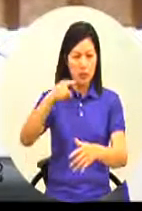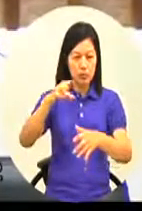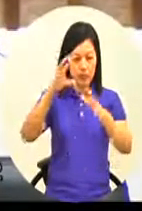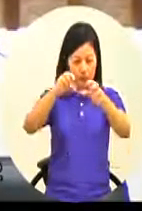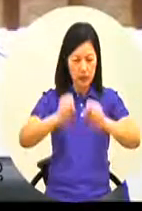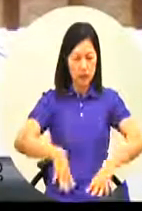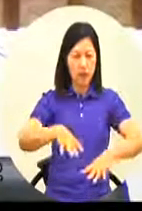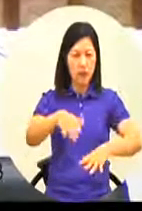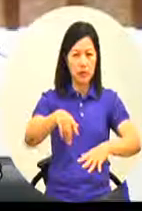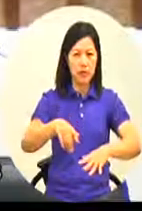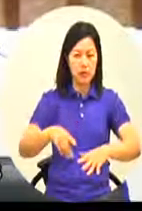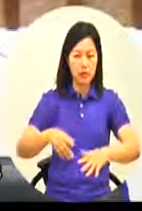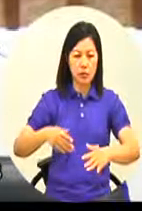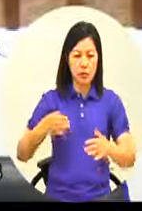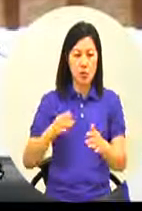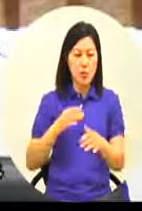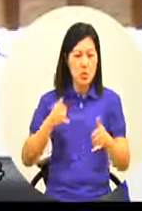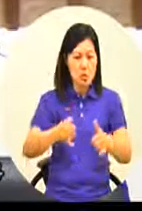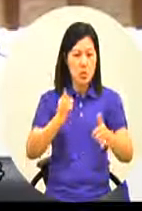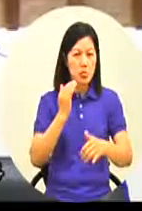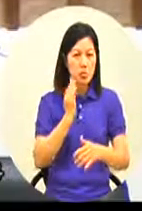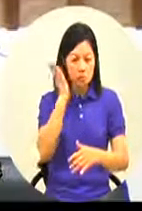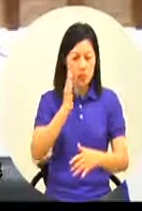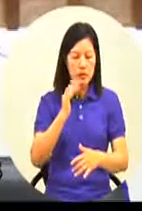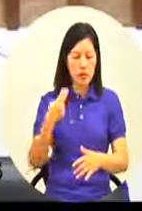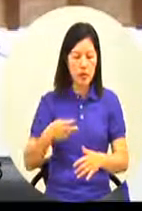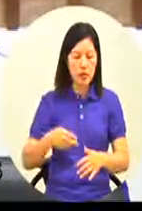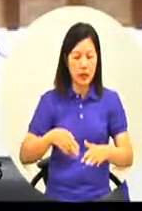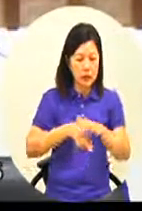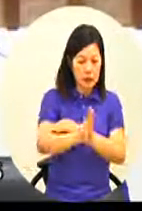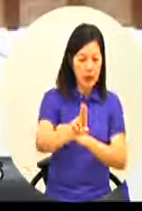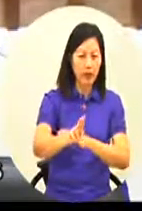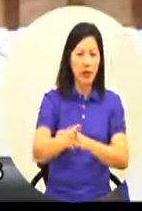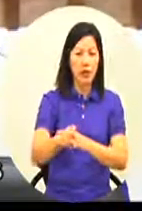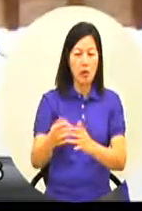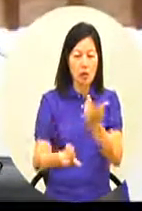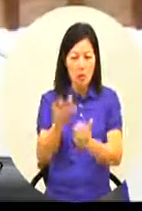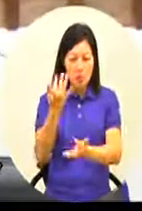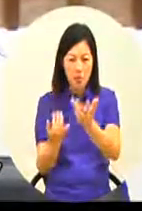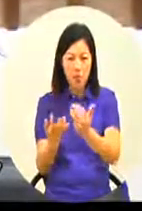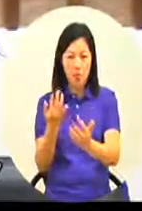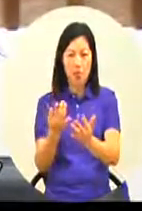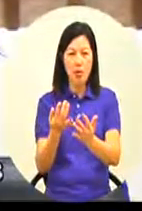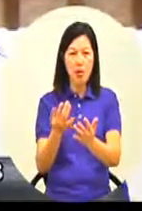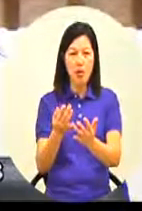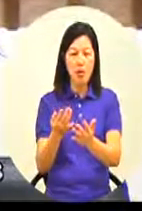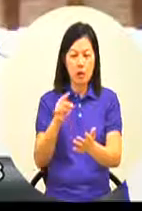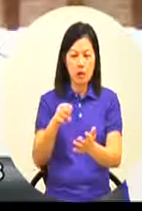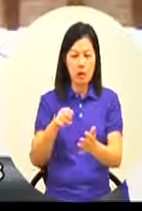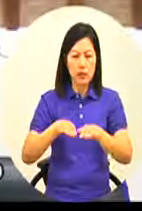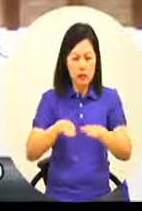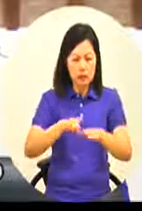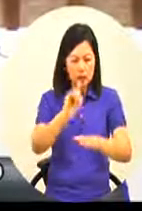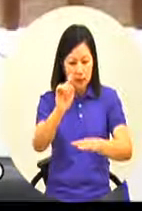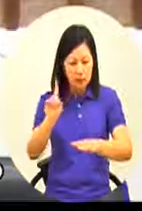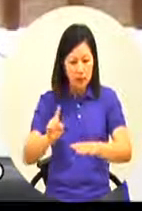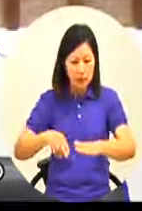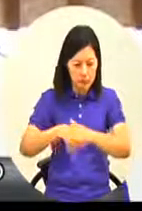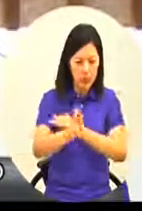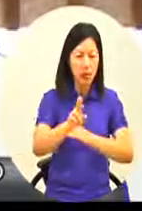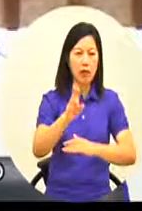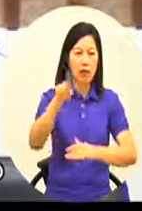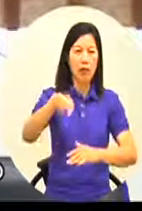民在一个防灾跟逃生的巷道的时候，突然意外的时候，他有一个方向逃出来就好。所以